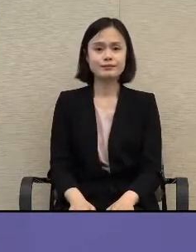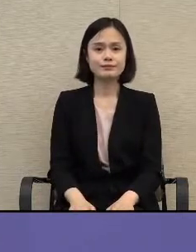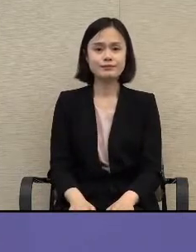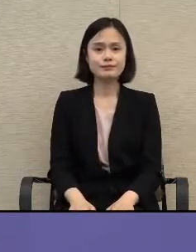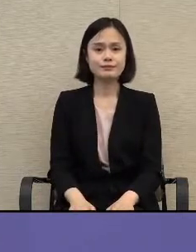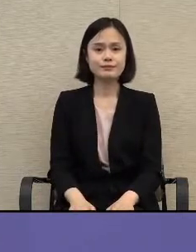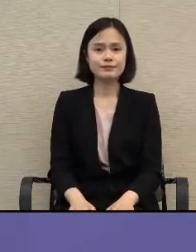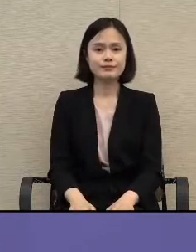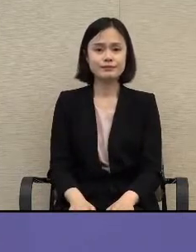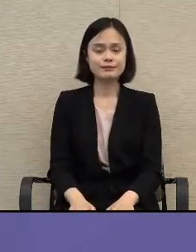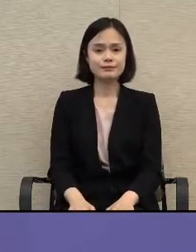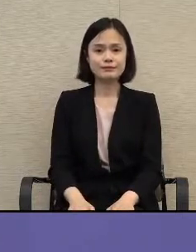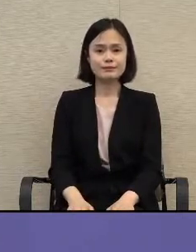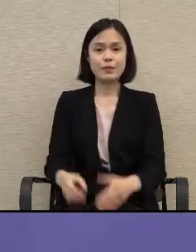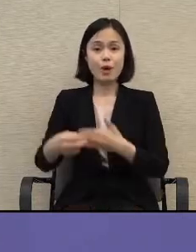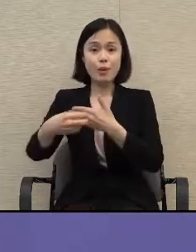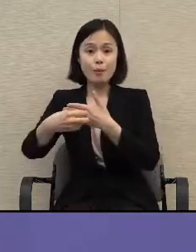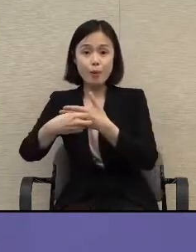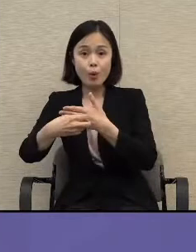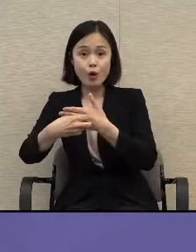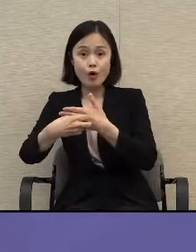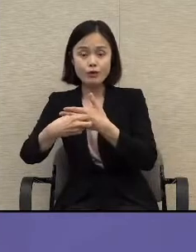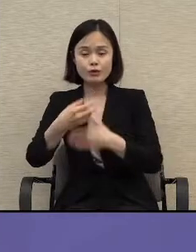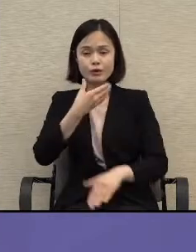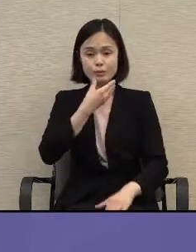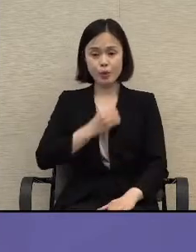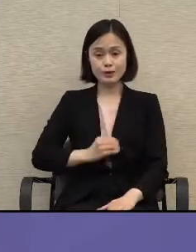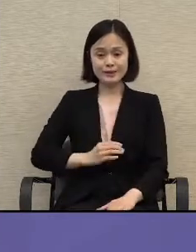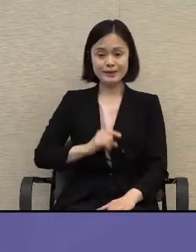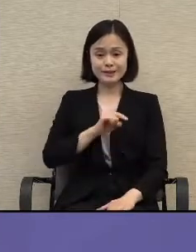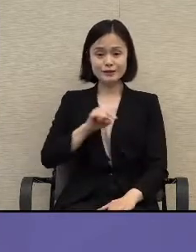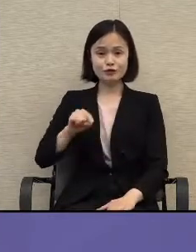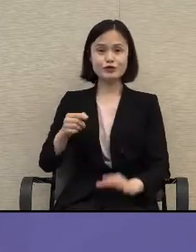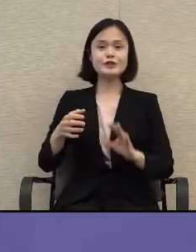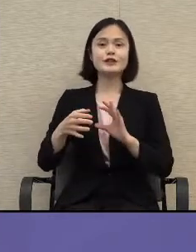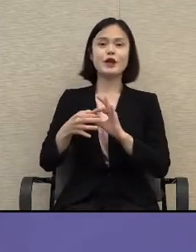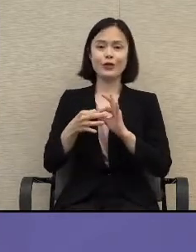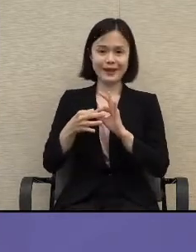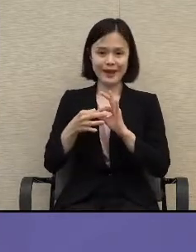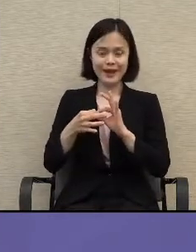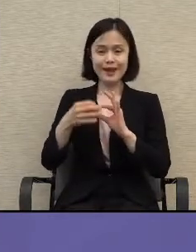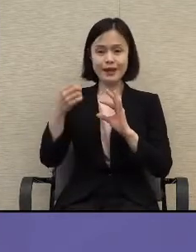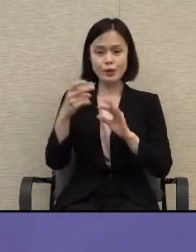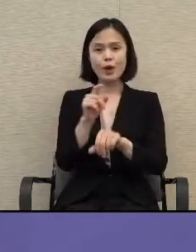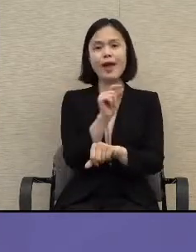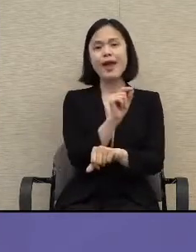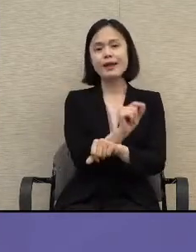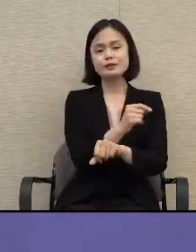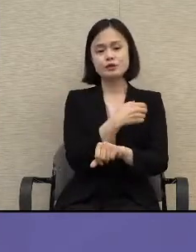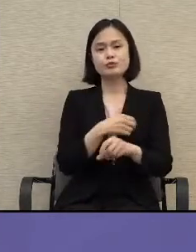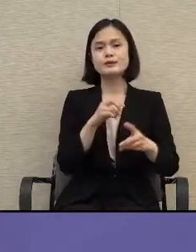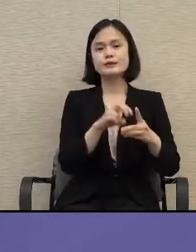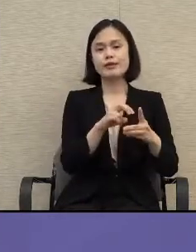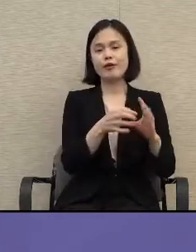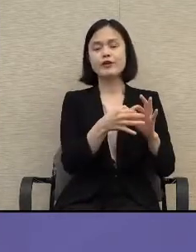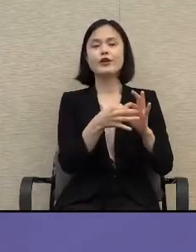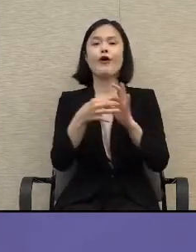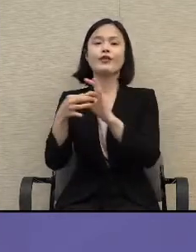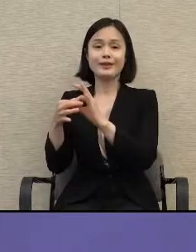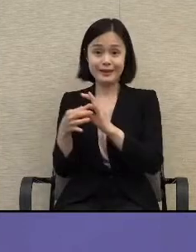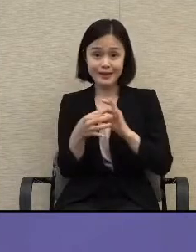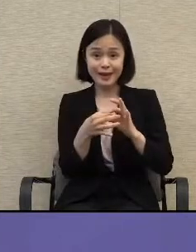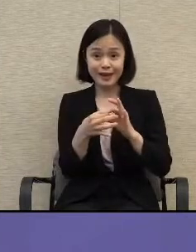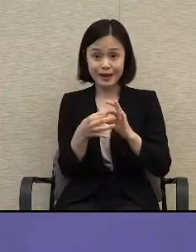기존에 이야기했던 보건과 복지의 연계라든지, 그 다음에 이제 그 행정과의 연계라는 것들을 시범적으로 이제